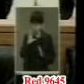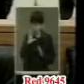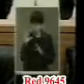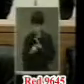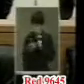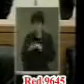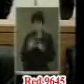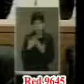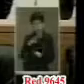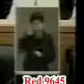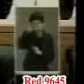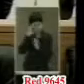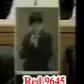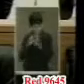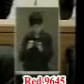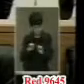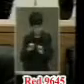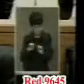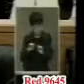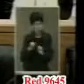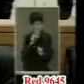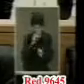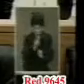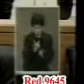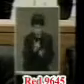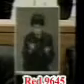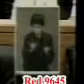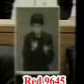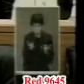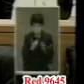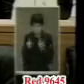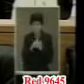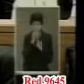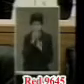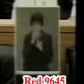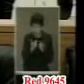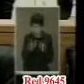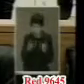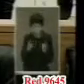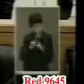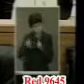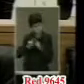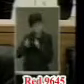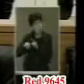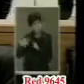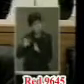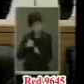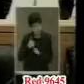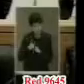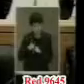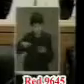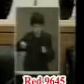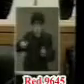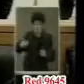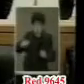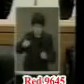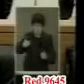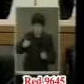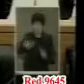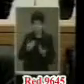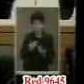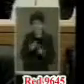ากนั้นเจ้าหน้าที่ตำรวจไปจับกุมพบอาวุธ11มม.ปืนไทยประดิษฐ์มีดสปาร์ต้าก